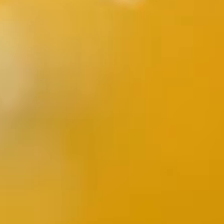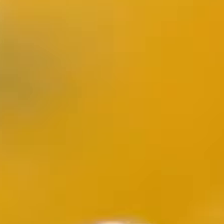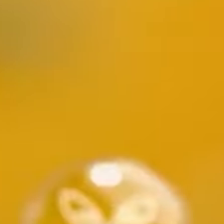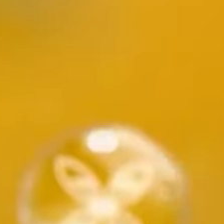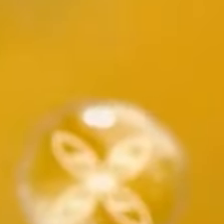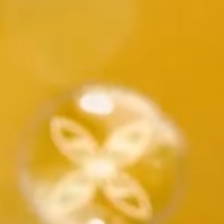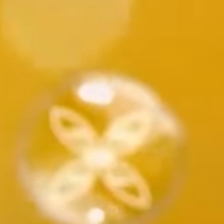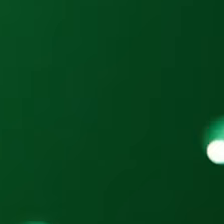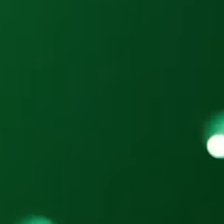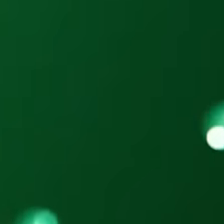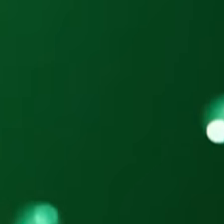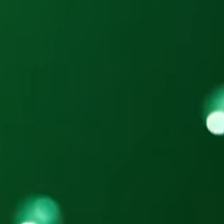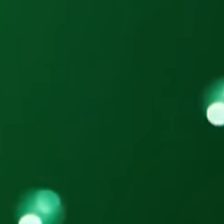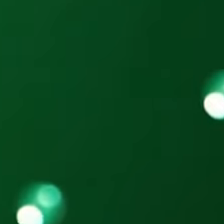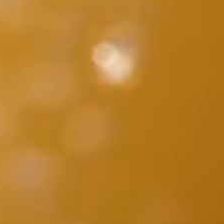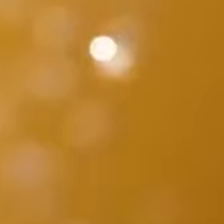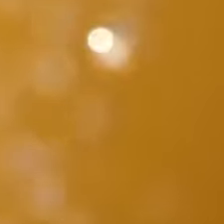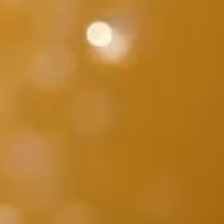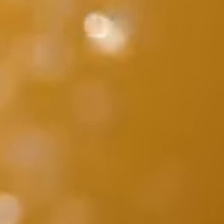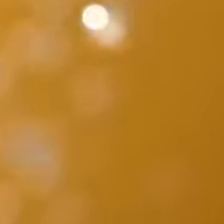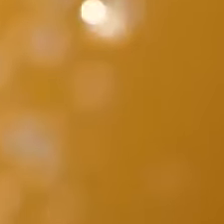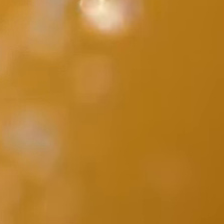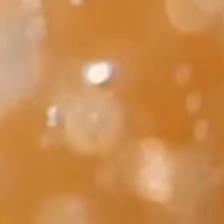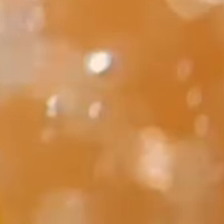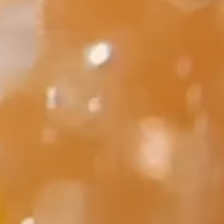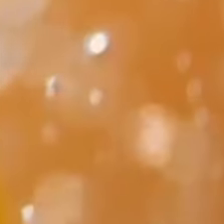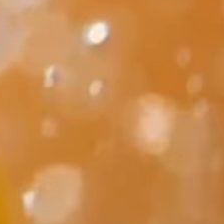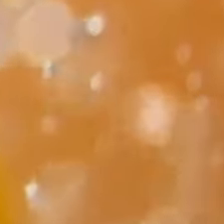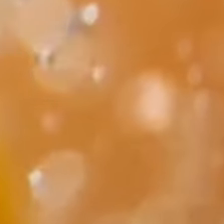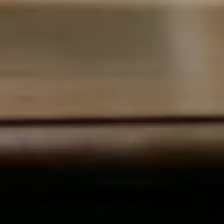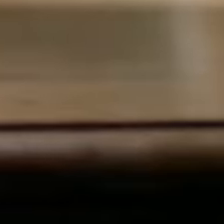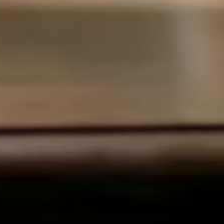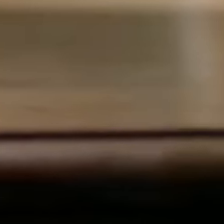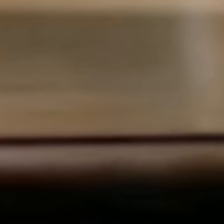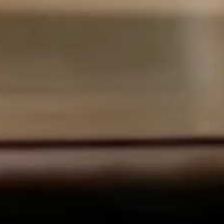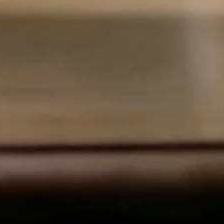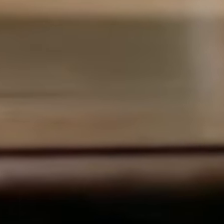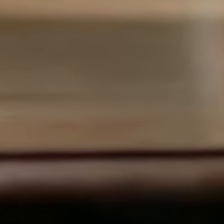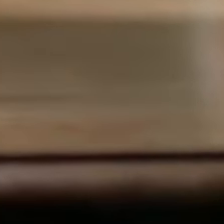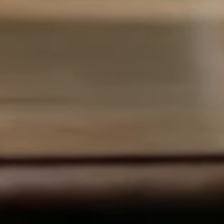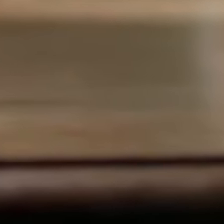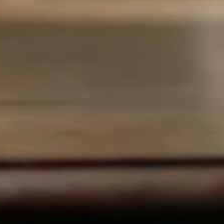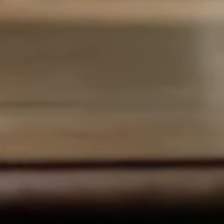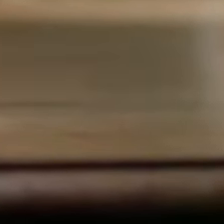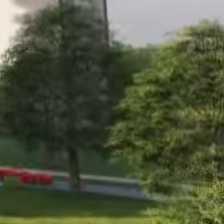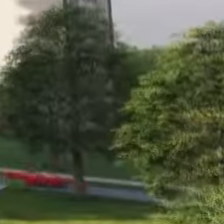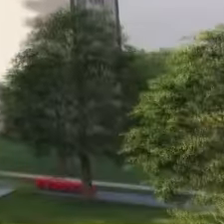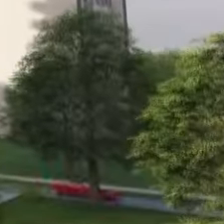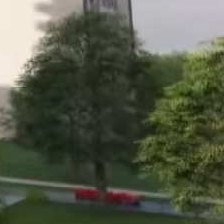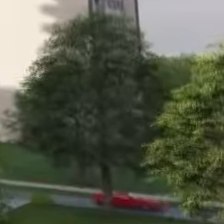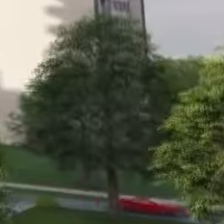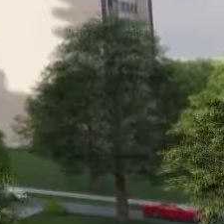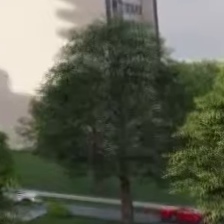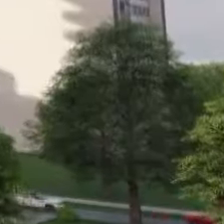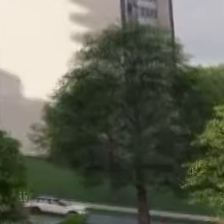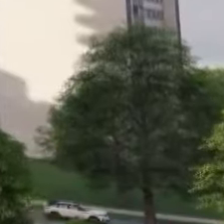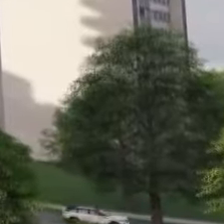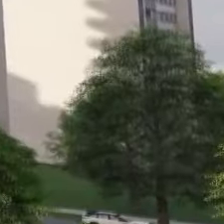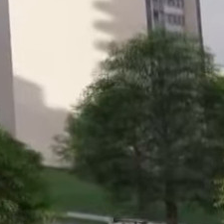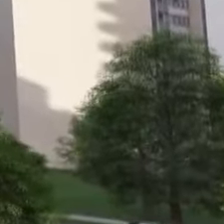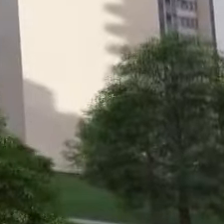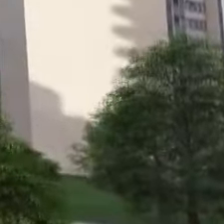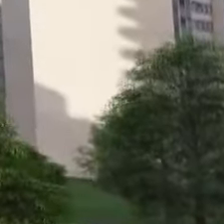დახმარებით უნიკალური ქართული ლიმონადი შეიქმნა. ნამდვილი ქართული ლიმონადი მხოლოდ ბორჯომისგან, 100% ნატურალური. დიდი ფასდაკლების